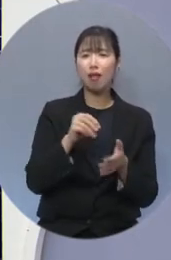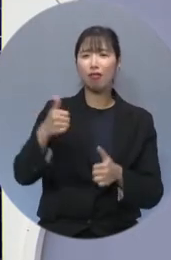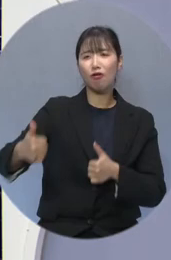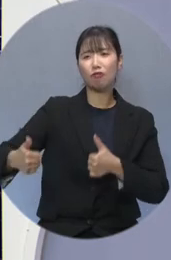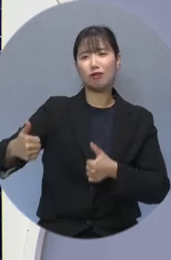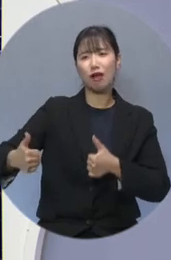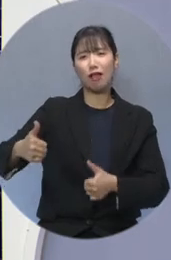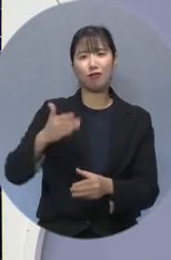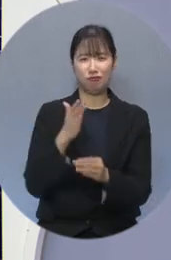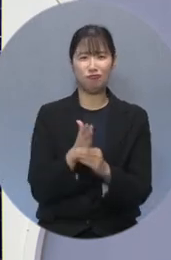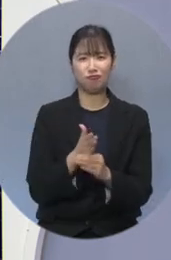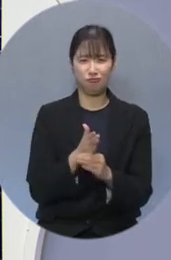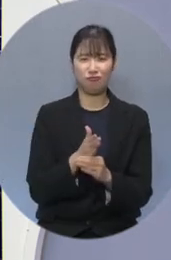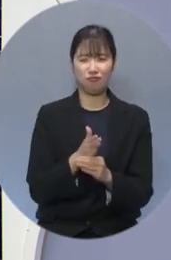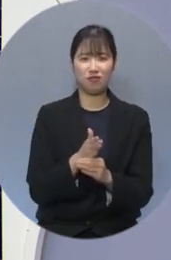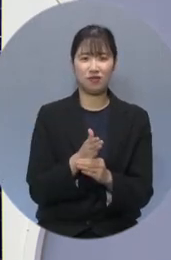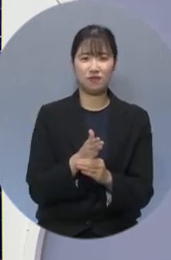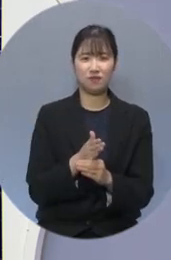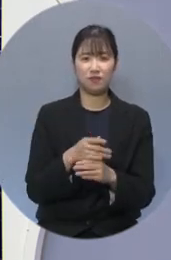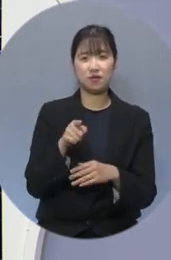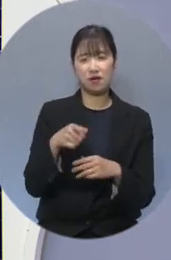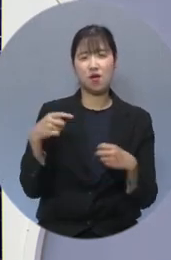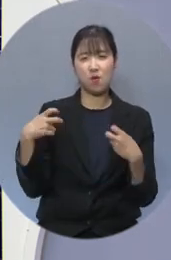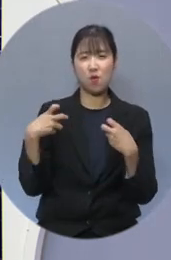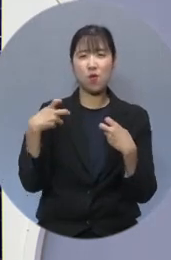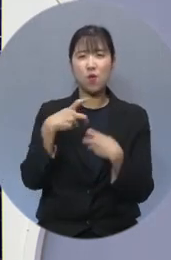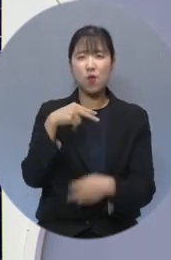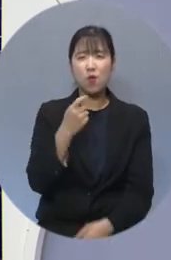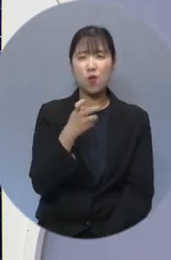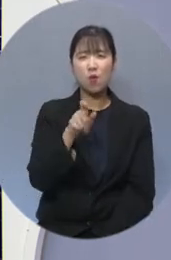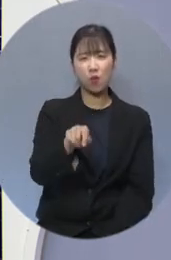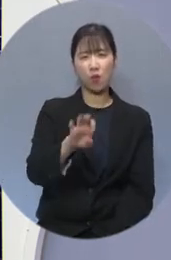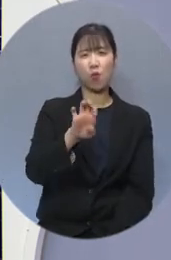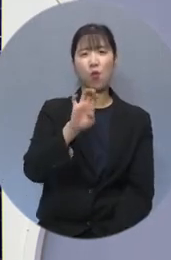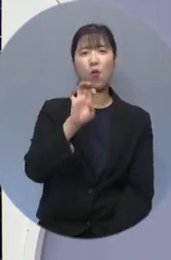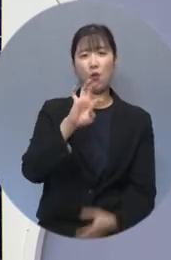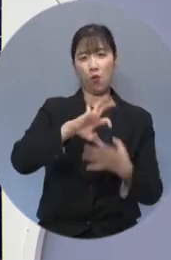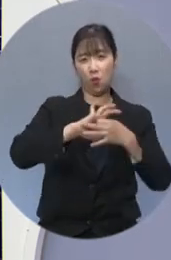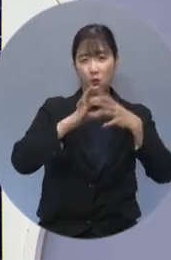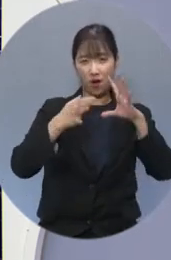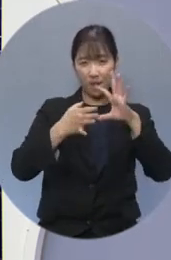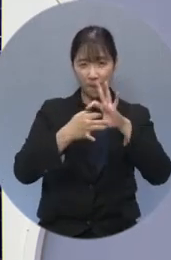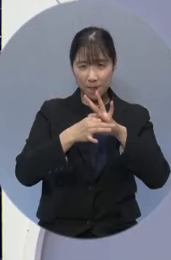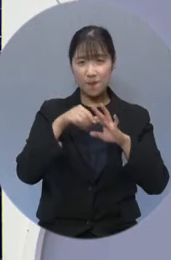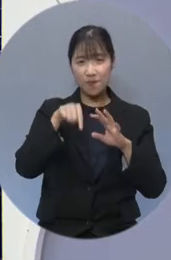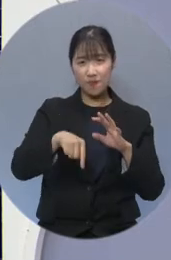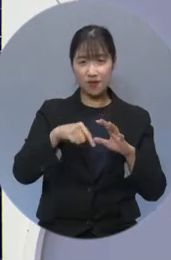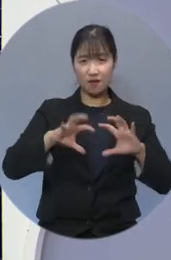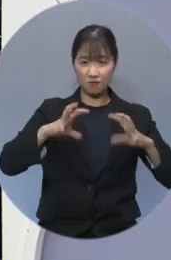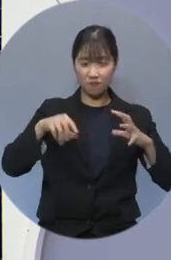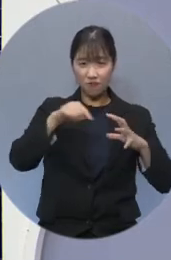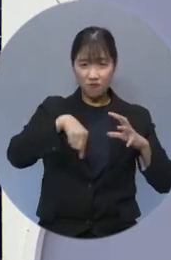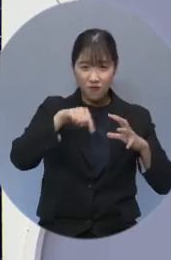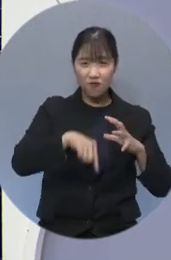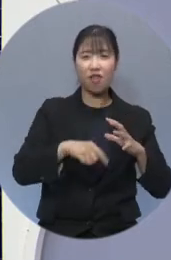지금 하고 있습니다. 네, 이 교통올림픽이 국내 후보 도시로 확정이 됐을 때 기라성 같은 우리